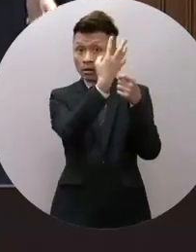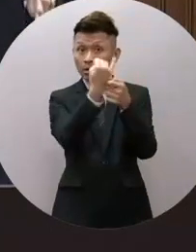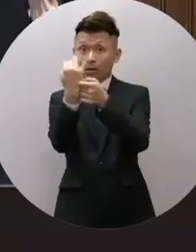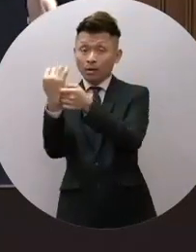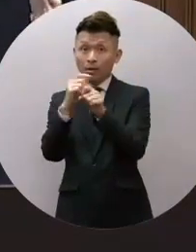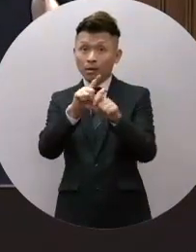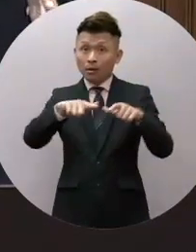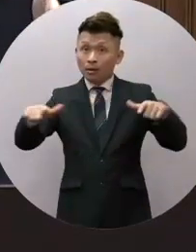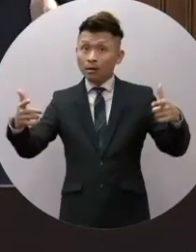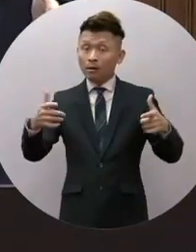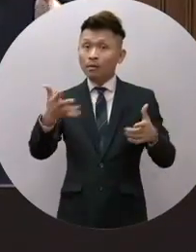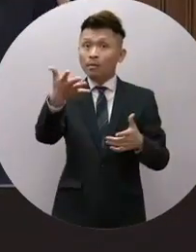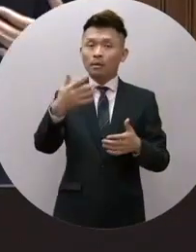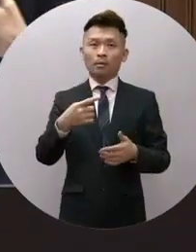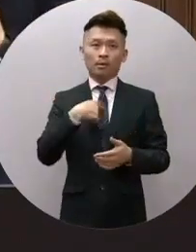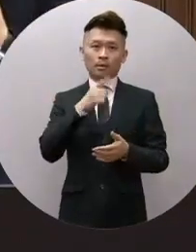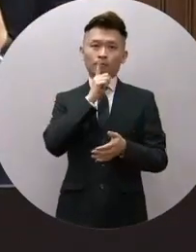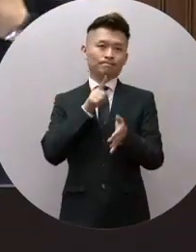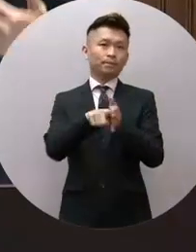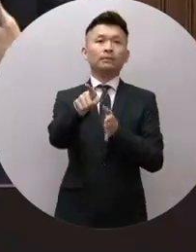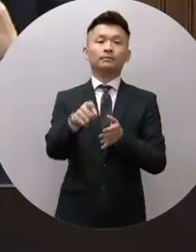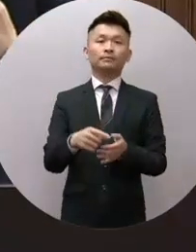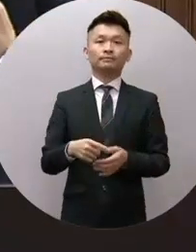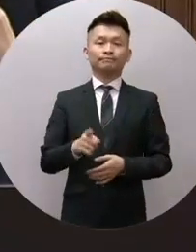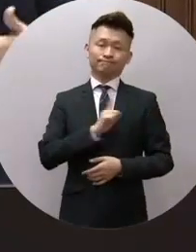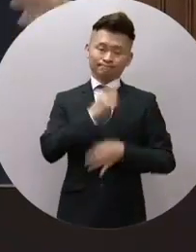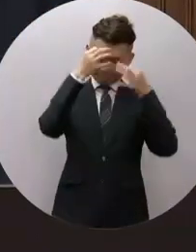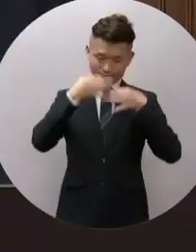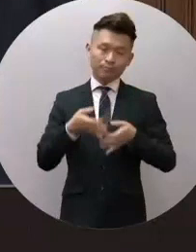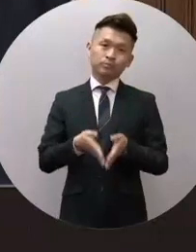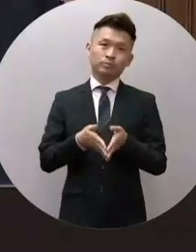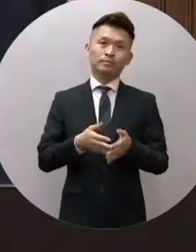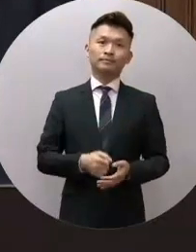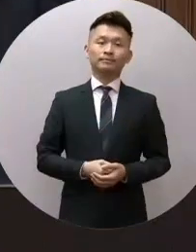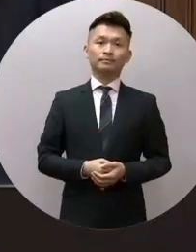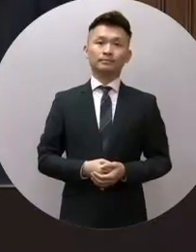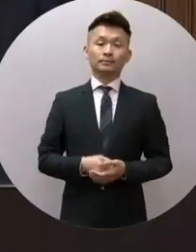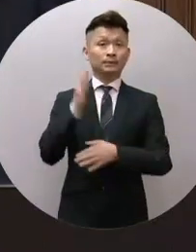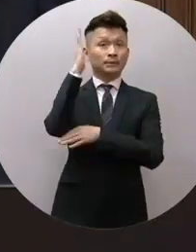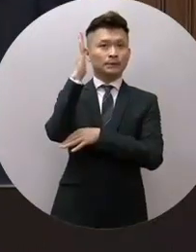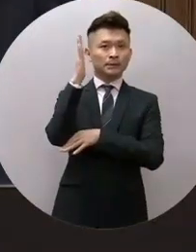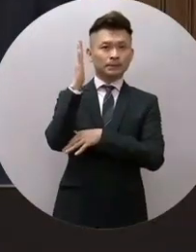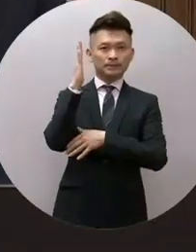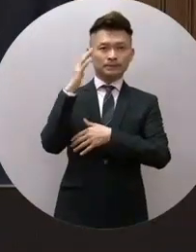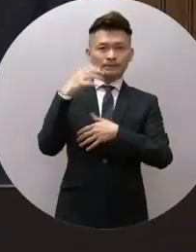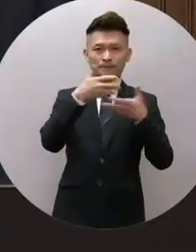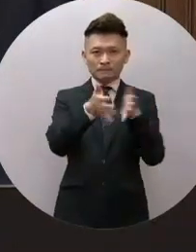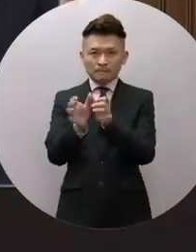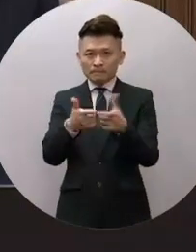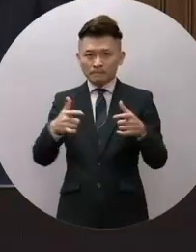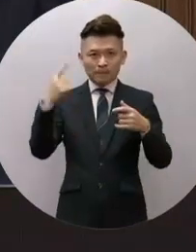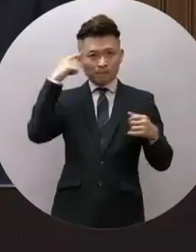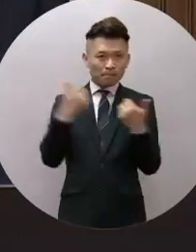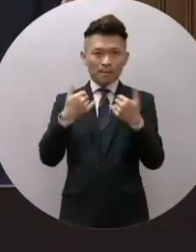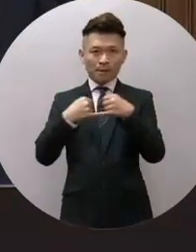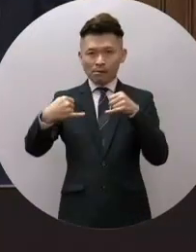长，我觉得在这里我们很不客气的说，我们必须要自我的检讨，就是或许有很多的政治角力在里头，也有可能有很